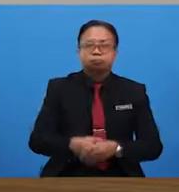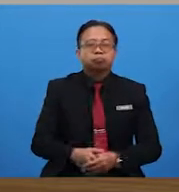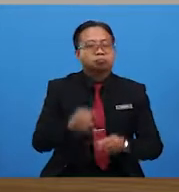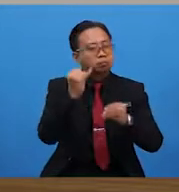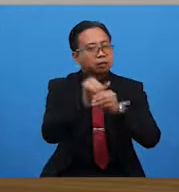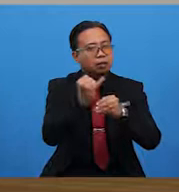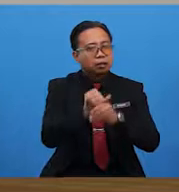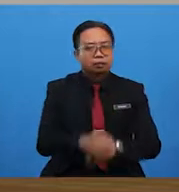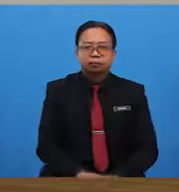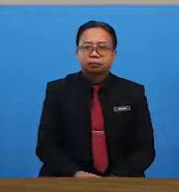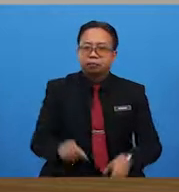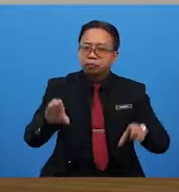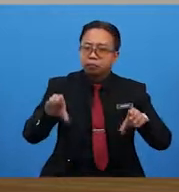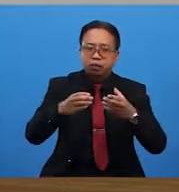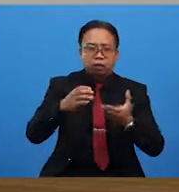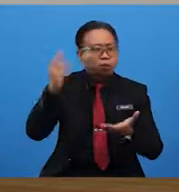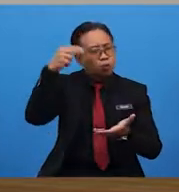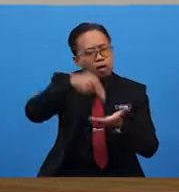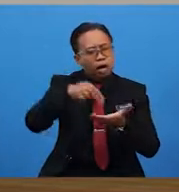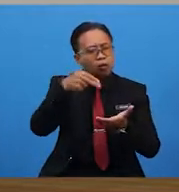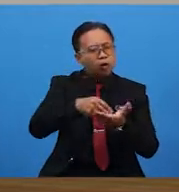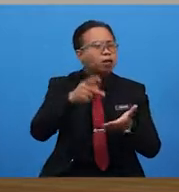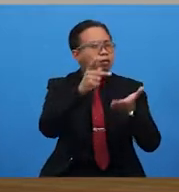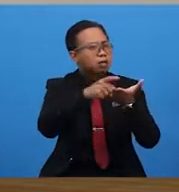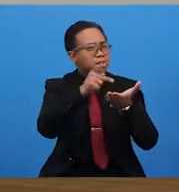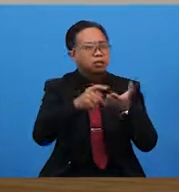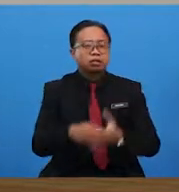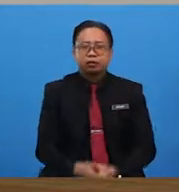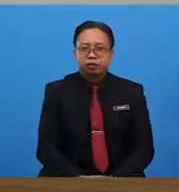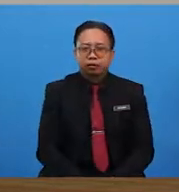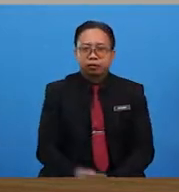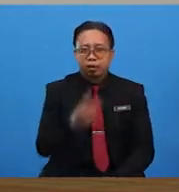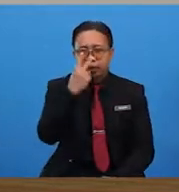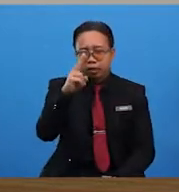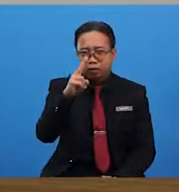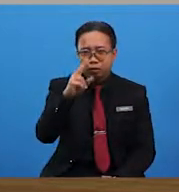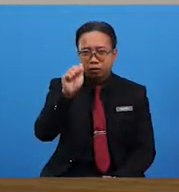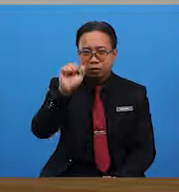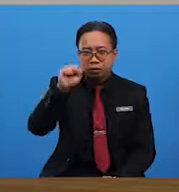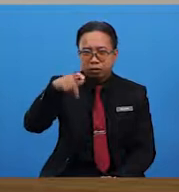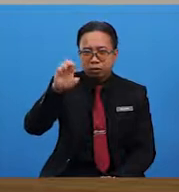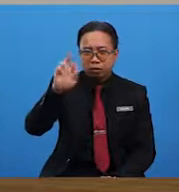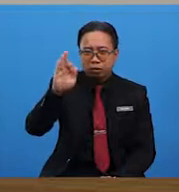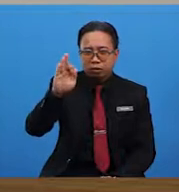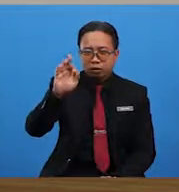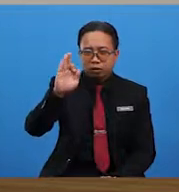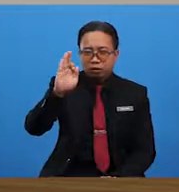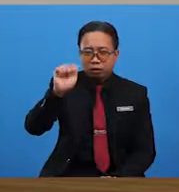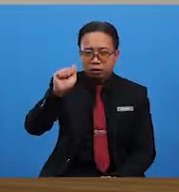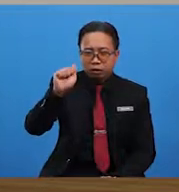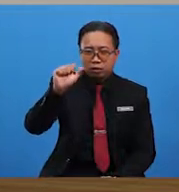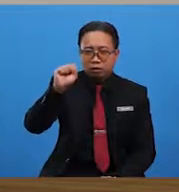ulang Haji apa aja jangan lupa tentang tajuk aspek formal bagian ini sangat